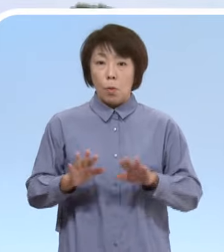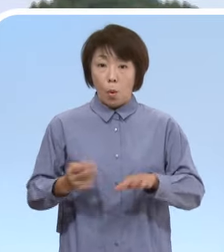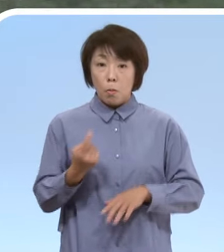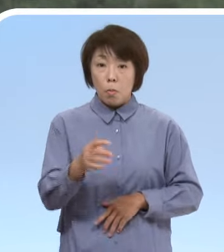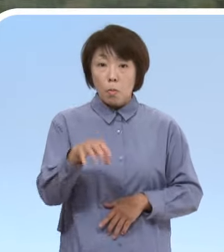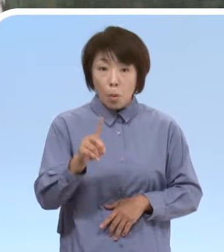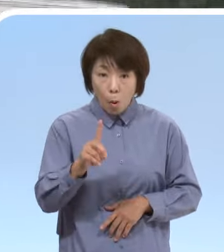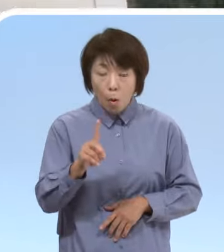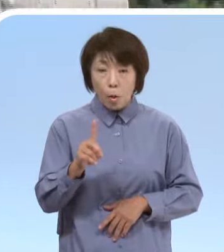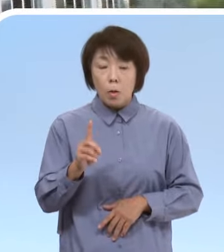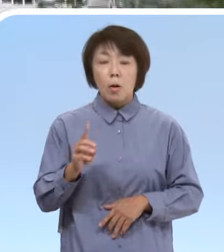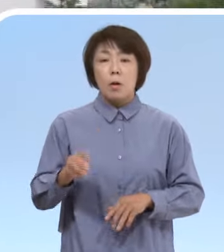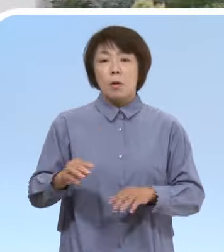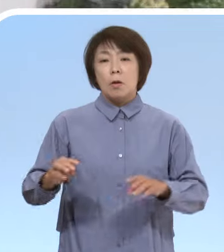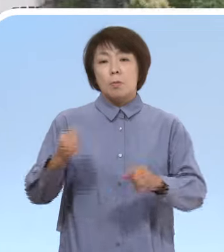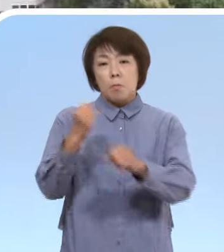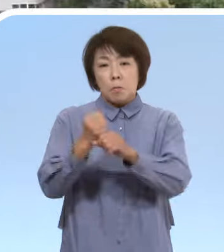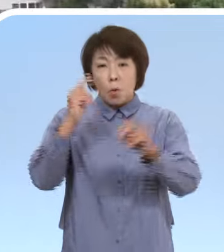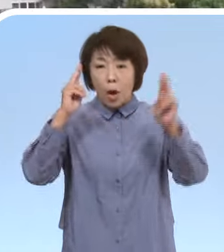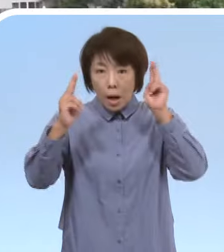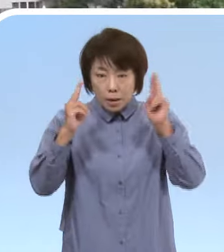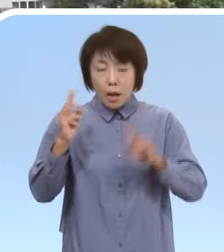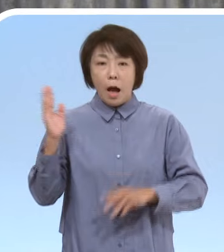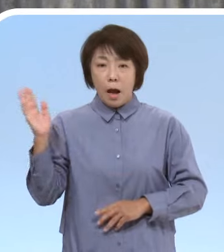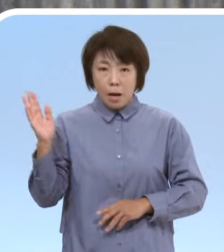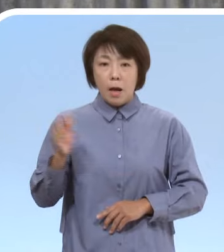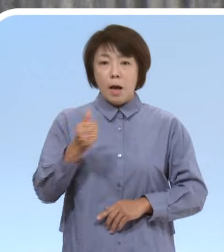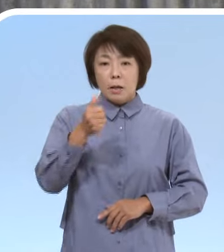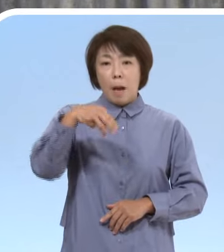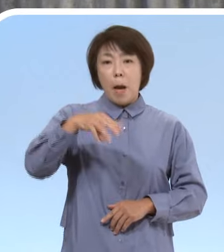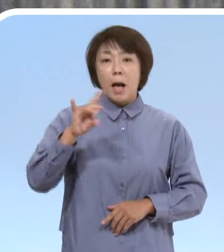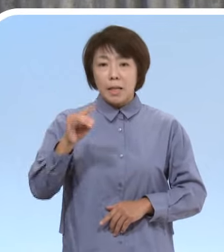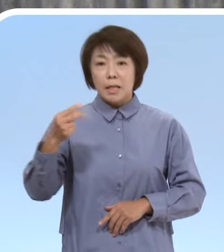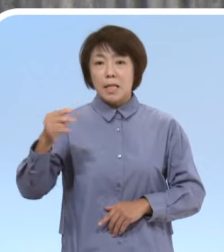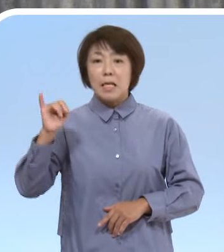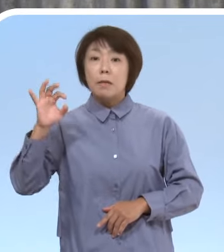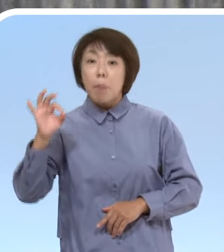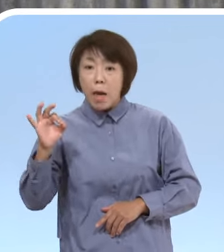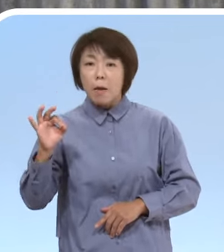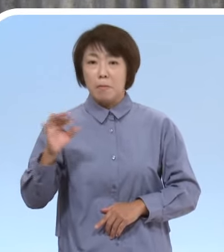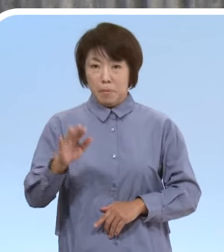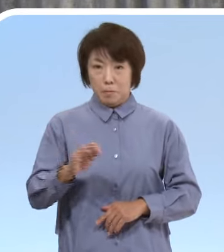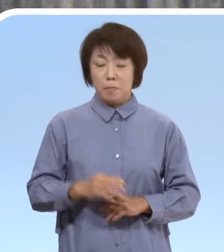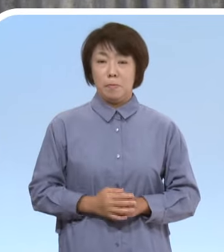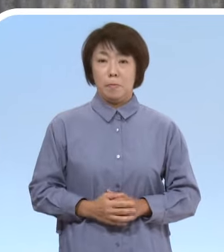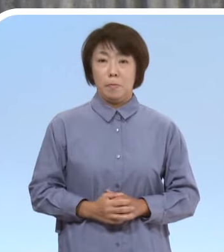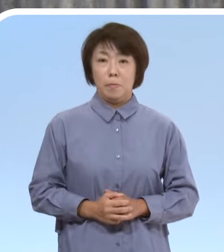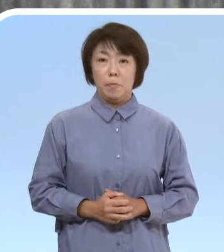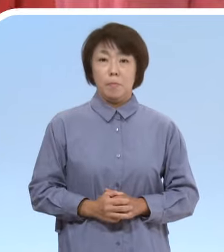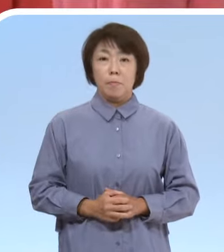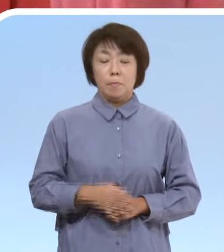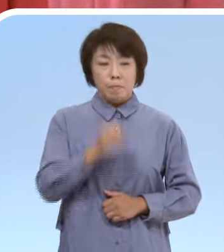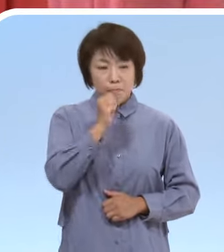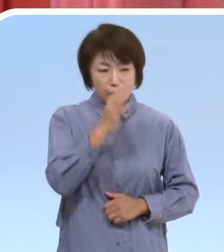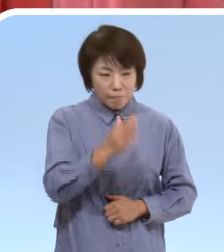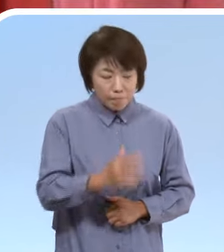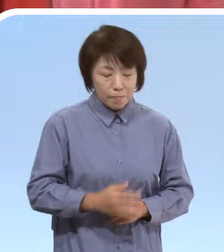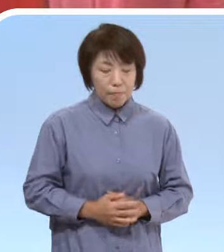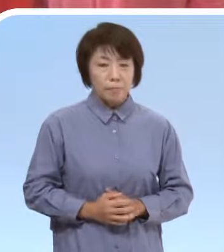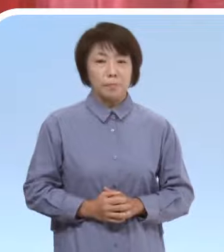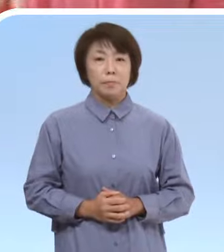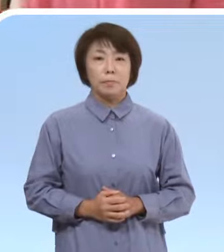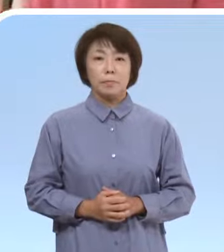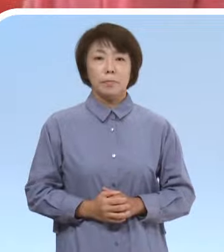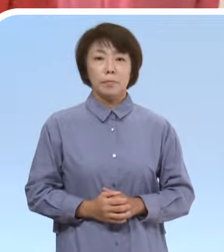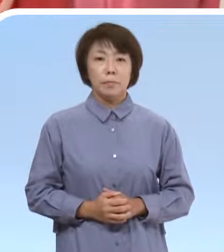今回訪れたのは播州織の製造販売を行う玉木新芽。 玉木さんよろしくお願い